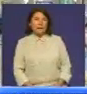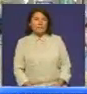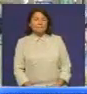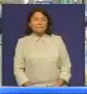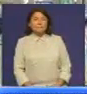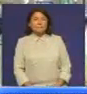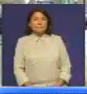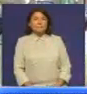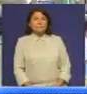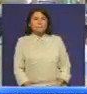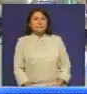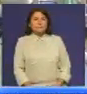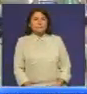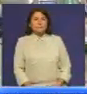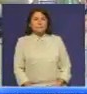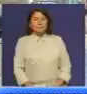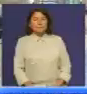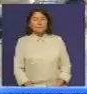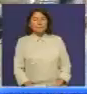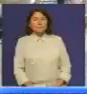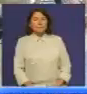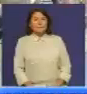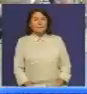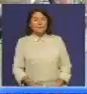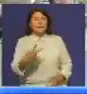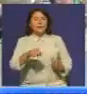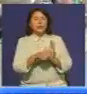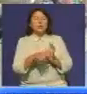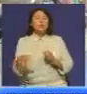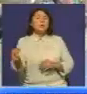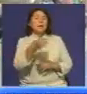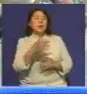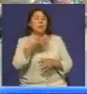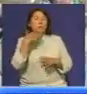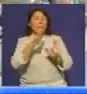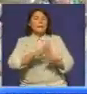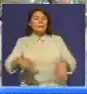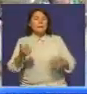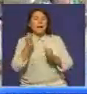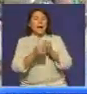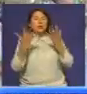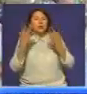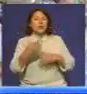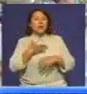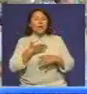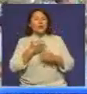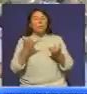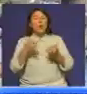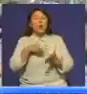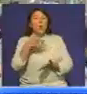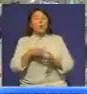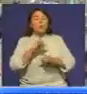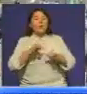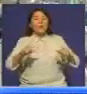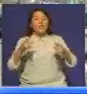герман мусорного танго болта ротик web сабине 26 микрорайоне много детей каждый день нашем городе увеличивается число